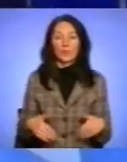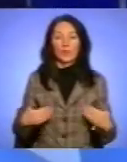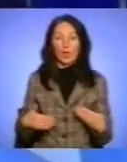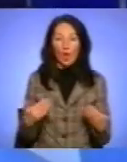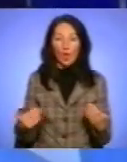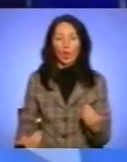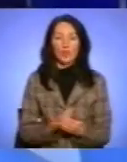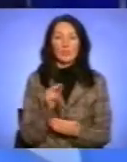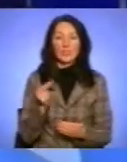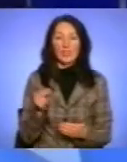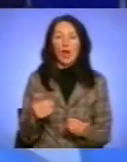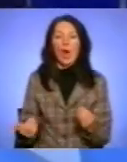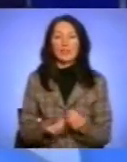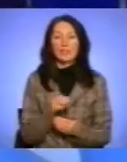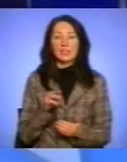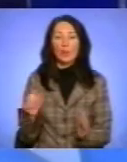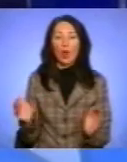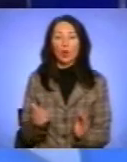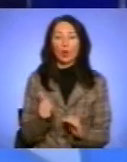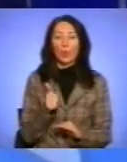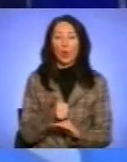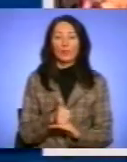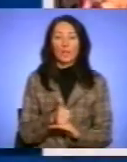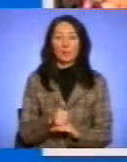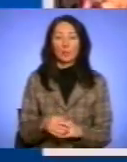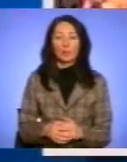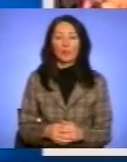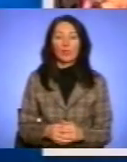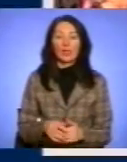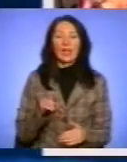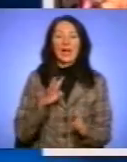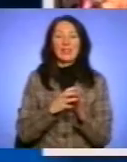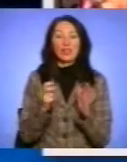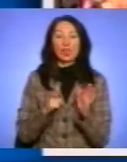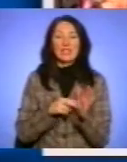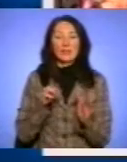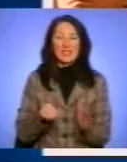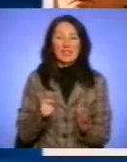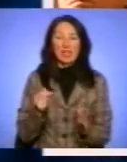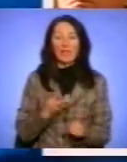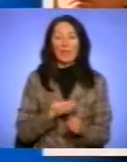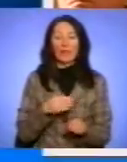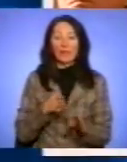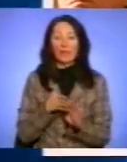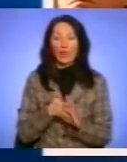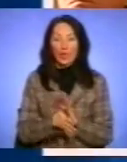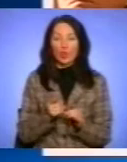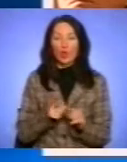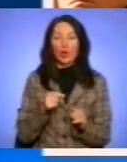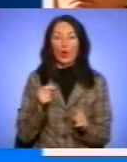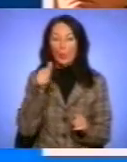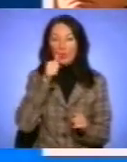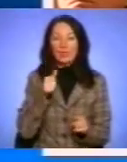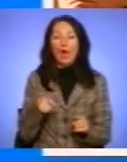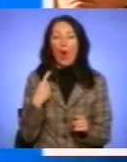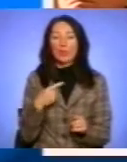Вітаю, новини четверга у вістях ТТБ. Коротко про головне. 907 тисяч гривень виділено цього місяця в області на реалізацію